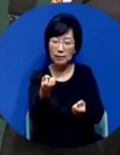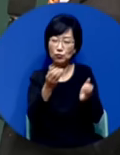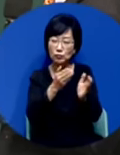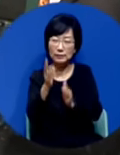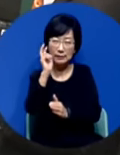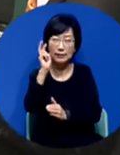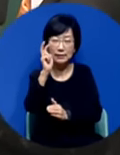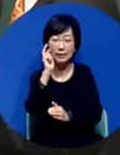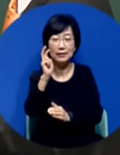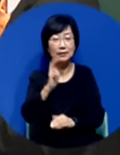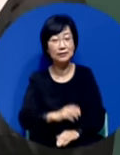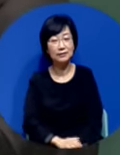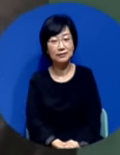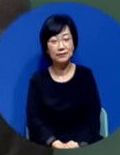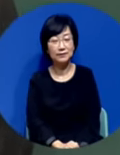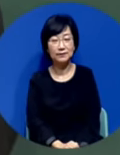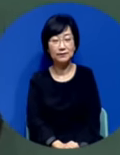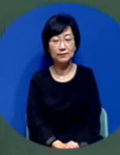那他们呢会来进行确认，会让我们过去会来开公听会.